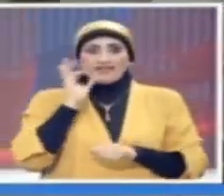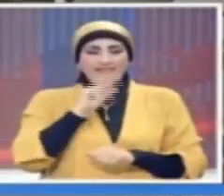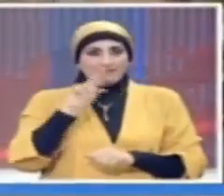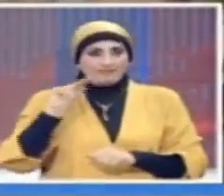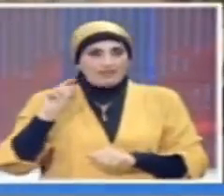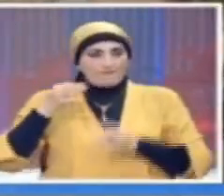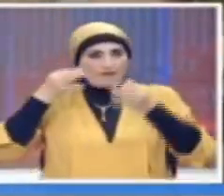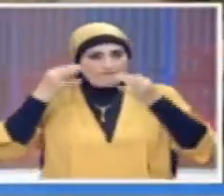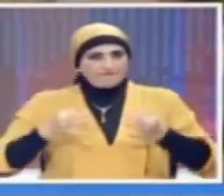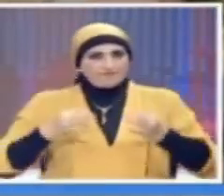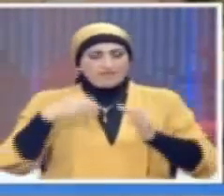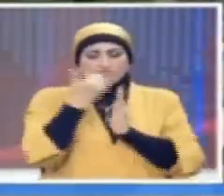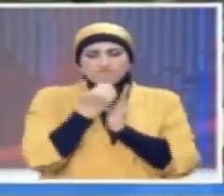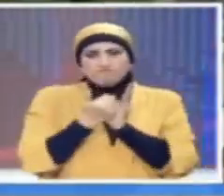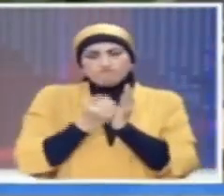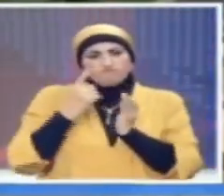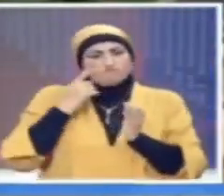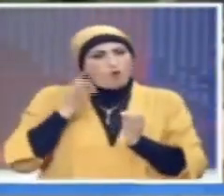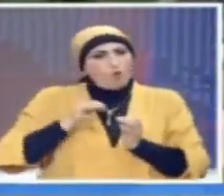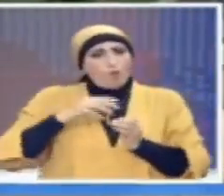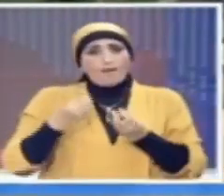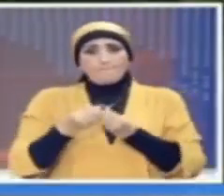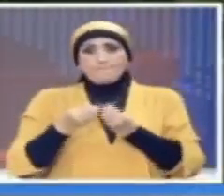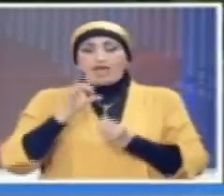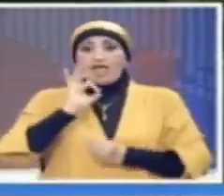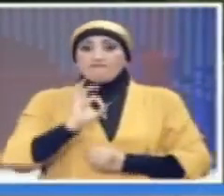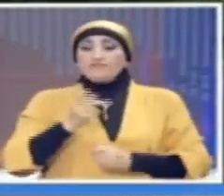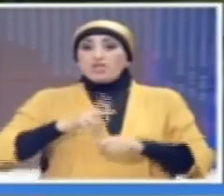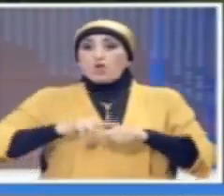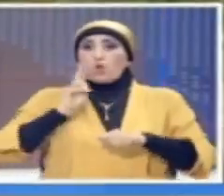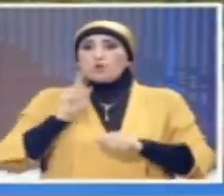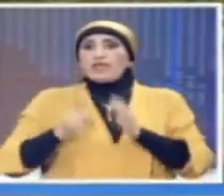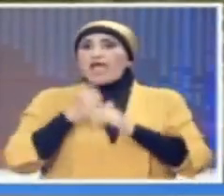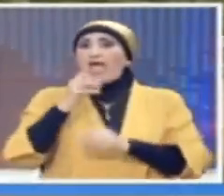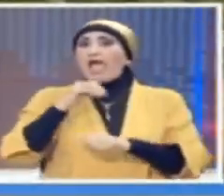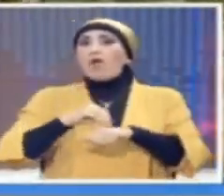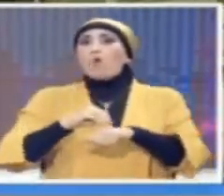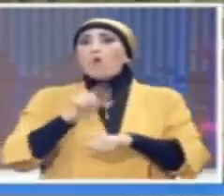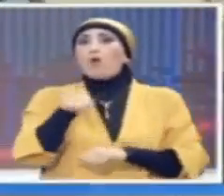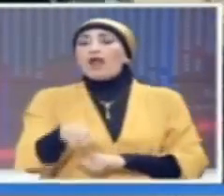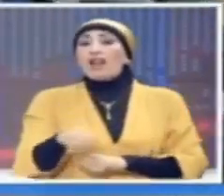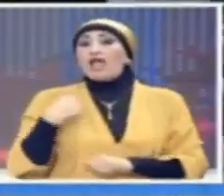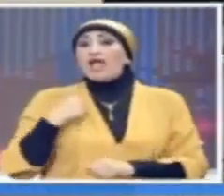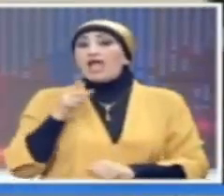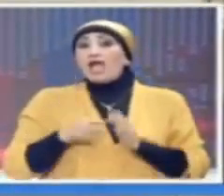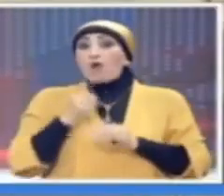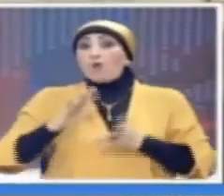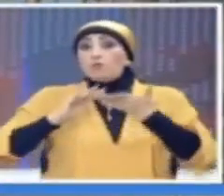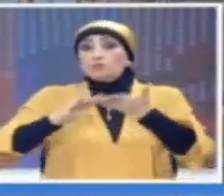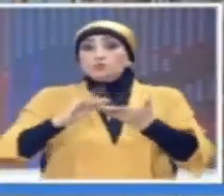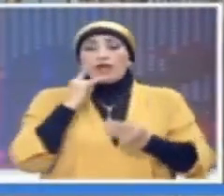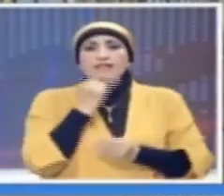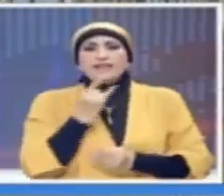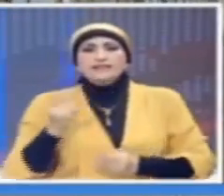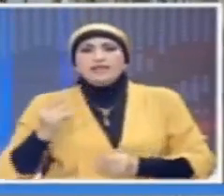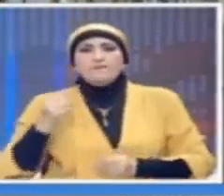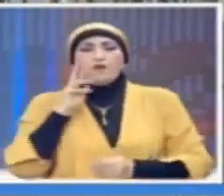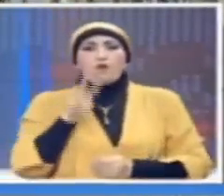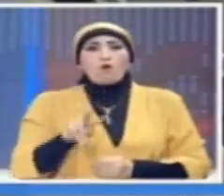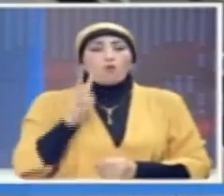الأمنية التي تم وضعها في هذا الصدد، والتي يأتي في مقدمتها وضع الخدمات الأمنية أمام لجان